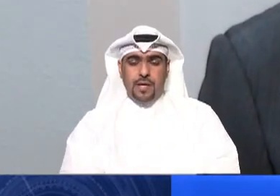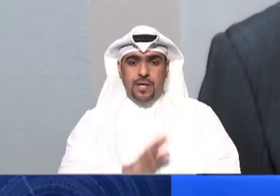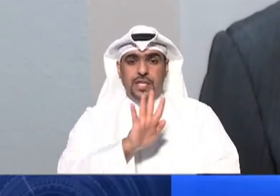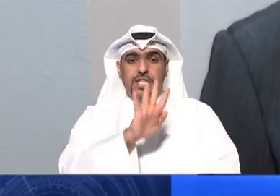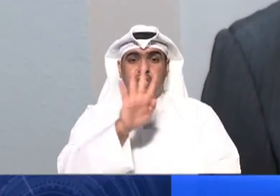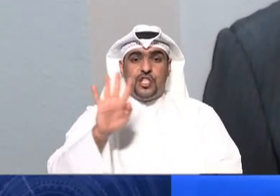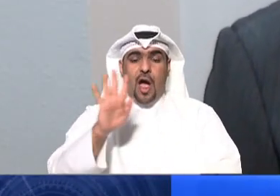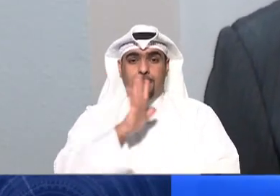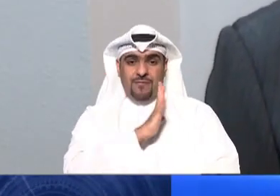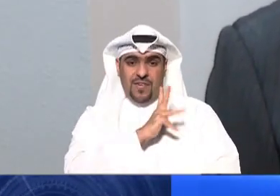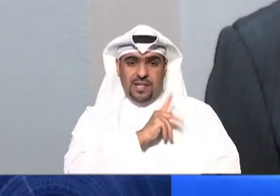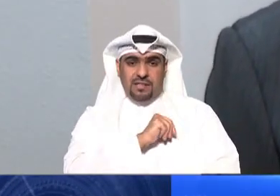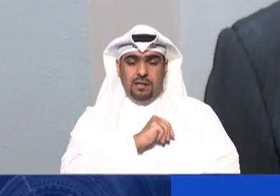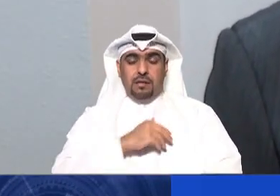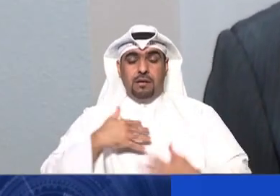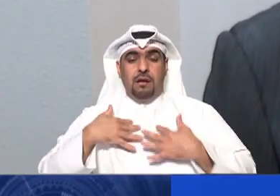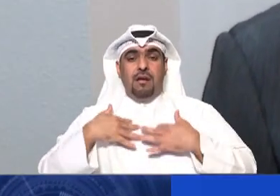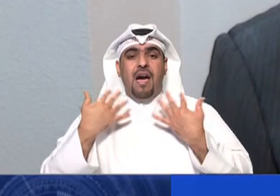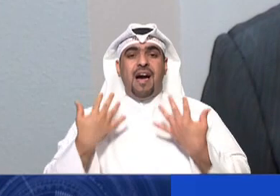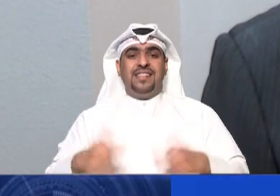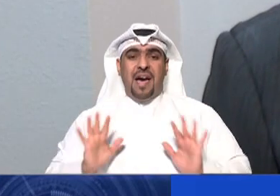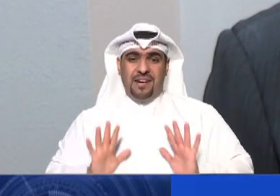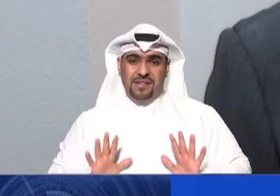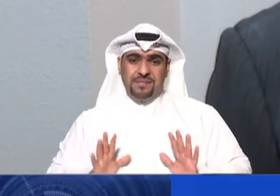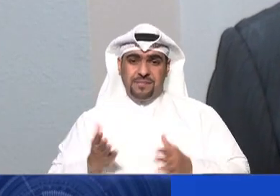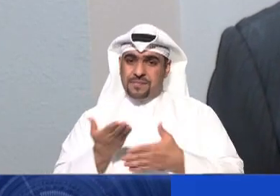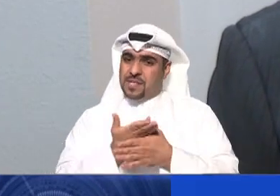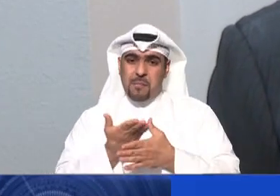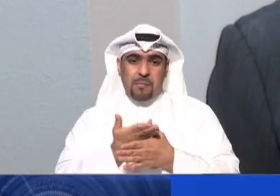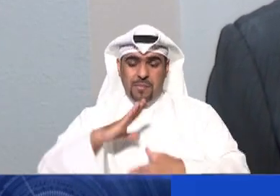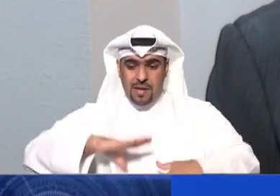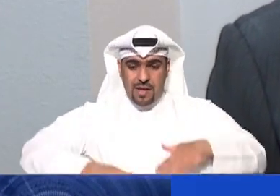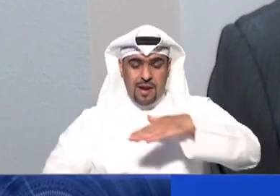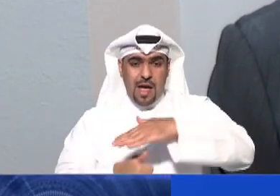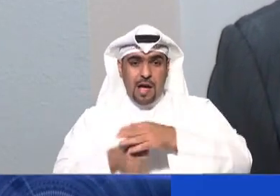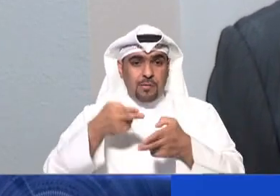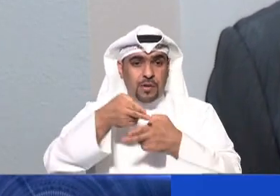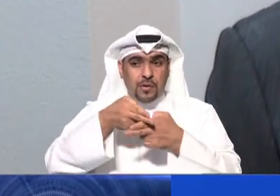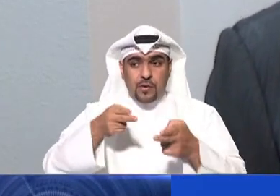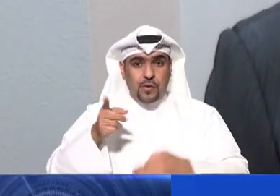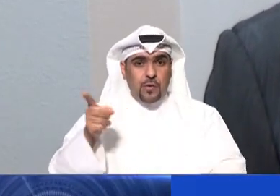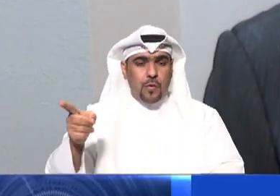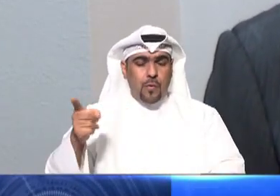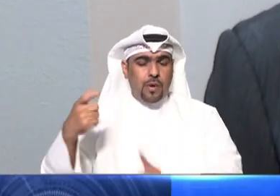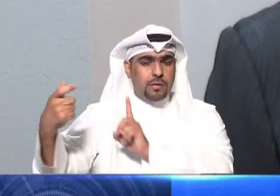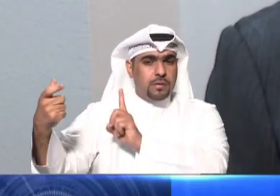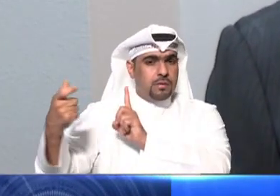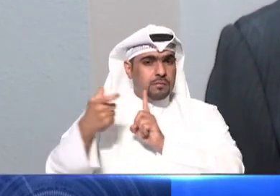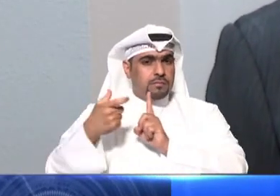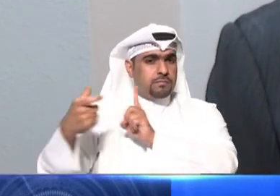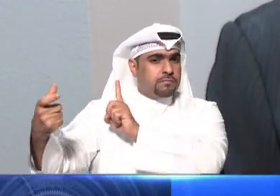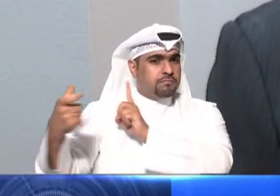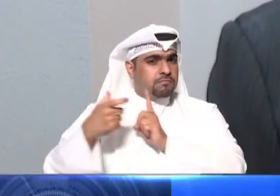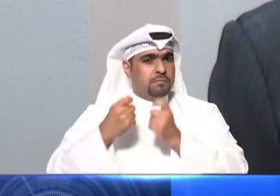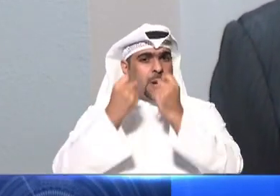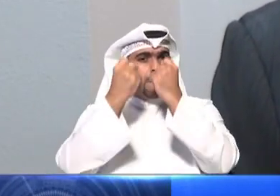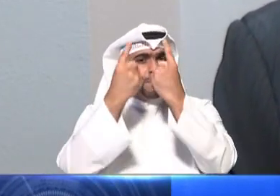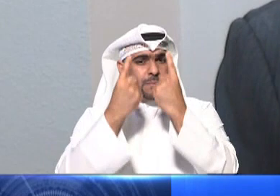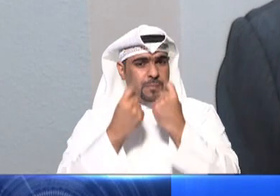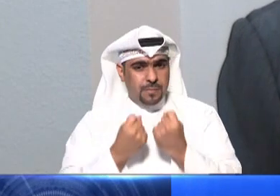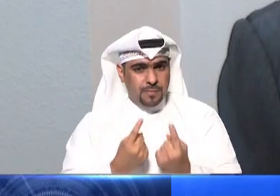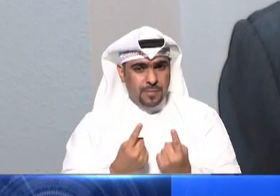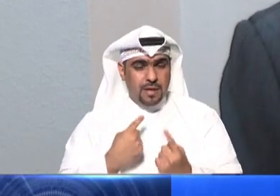الأول قبل أن يكون فقد لشعب الكويت الشقيق، فشعب فلسطين كله بكافة فصائله وأطيافه لا ينسى لأمير